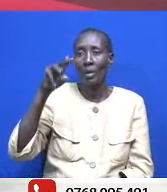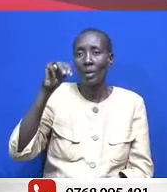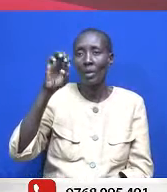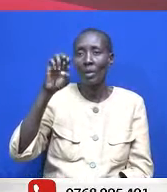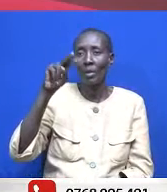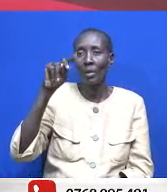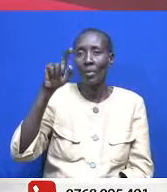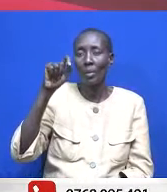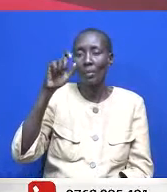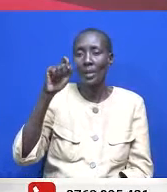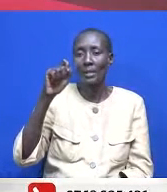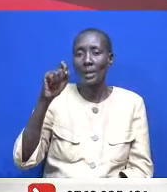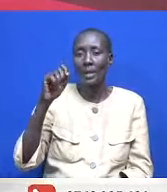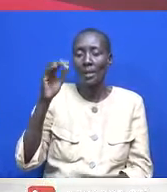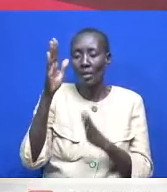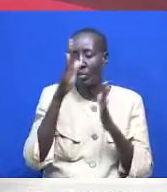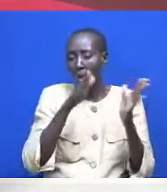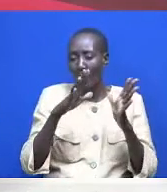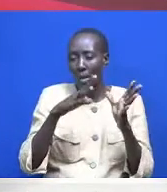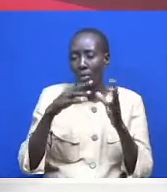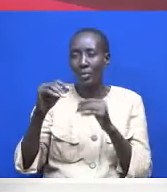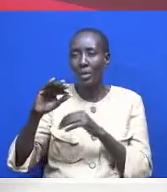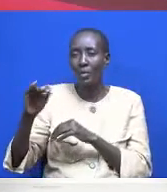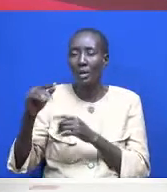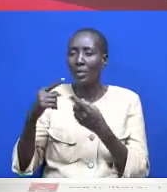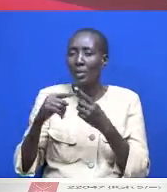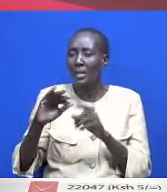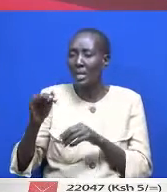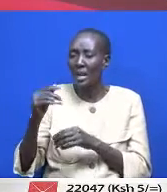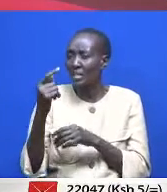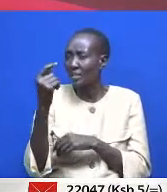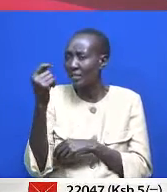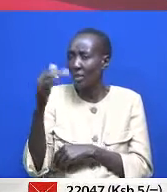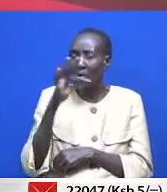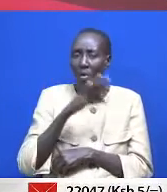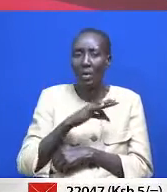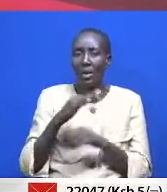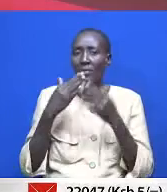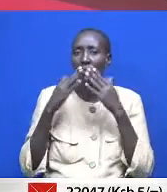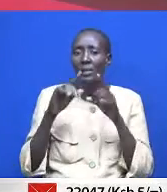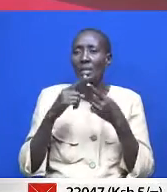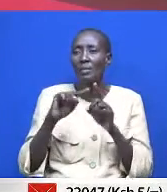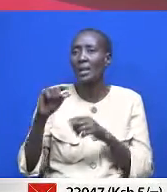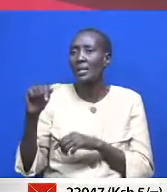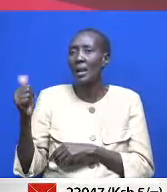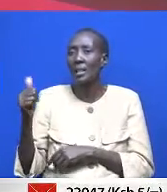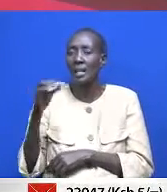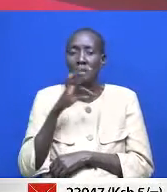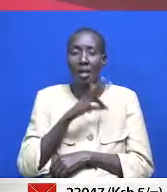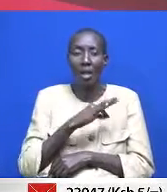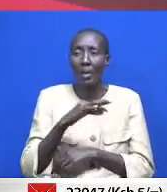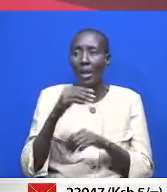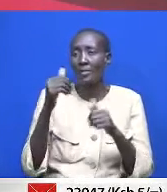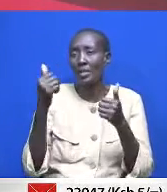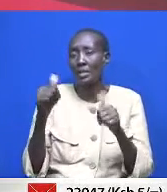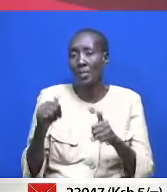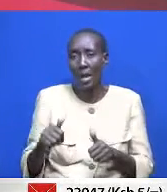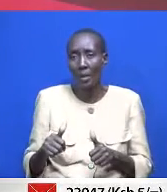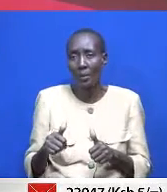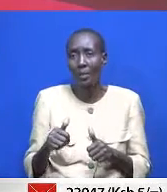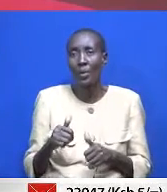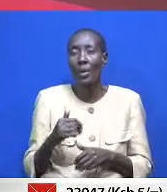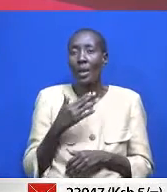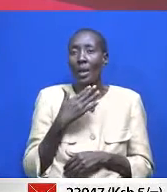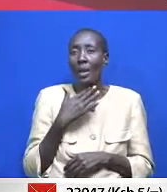kaunti. Kuna baadhi tu ya kaunti ambazo zimeweza kunufaika kutokana na mradi huu, lakini kuna zile ambazo hazijaweza kunufaika. Ningependa